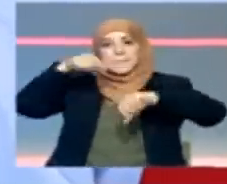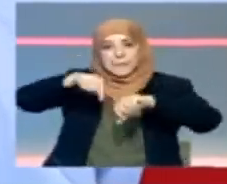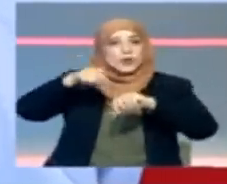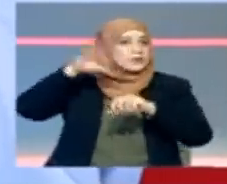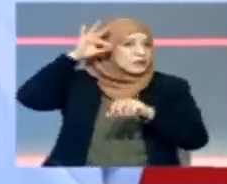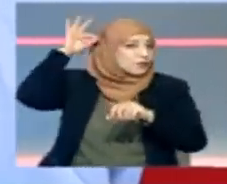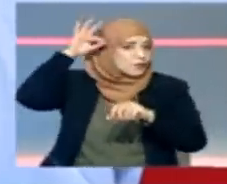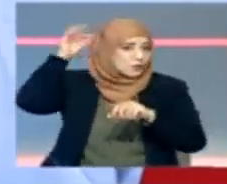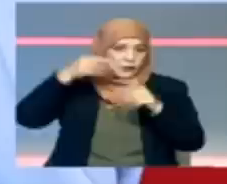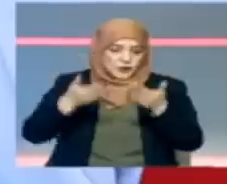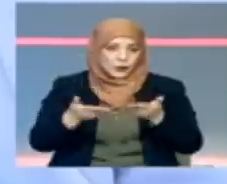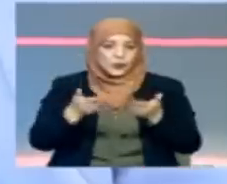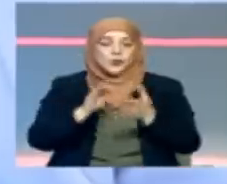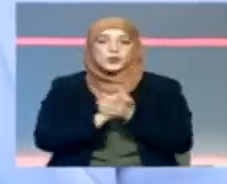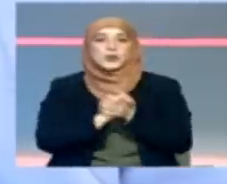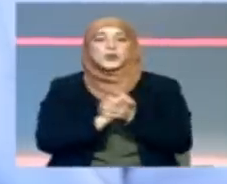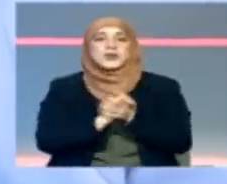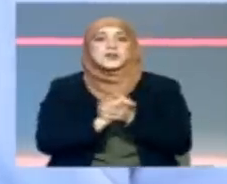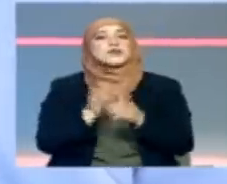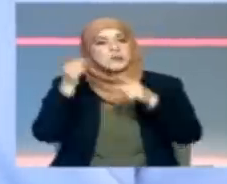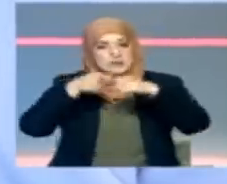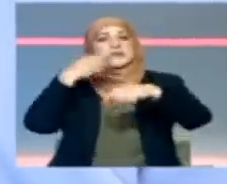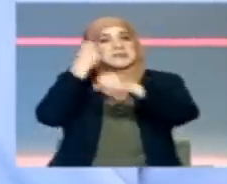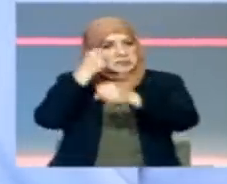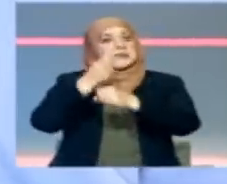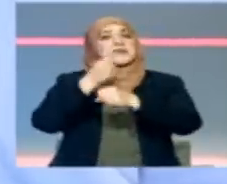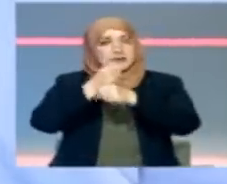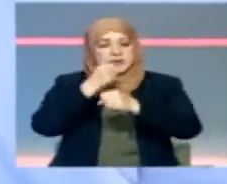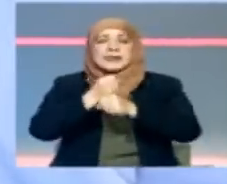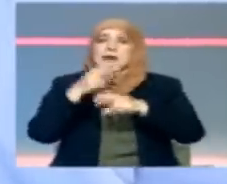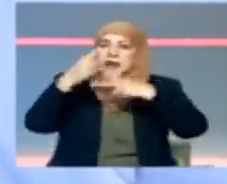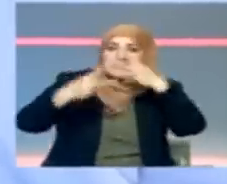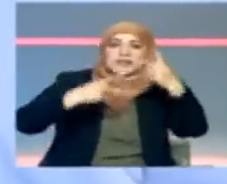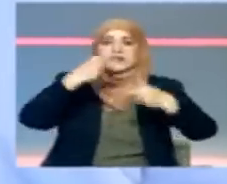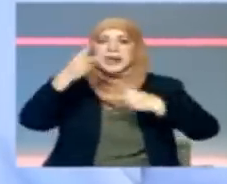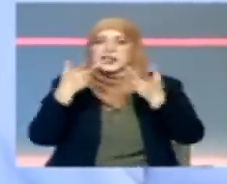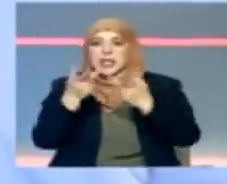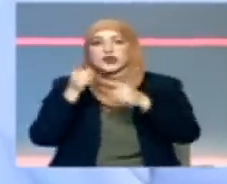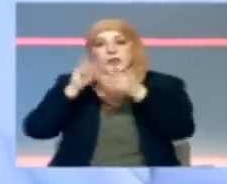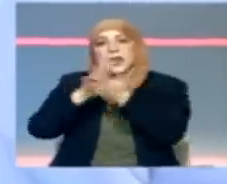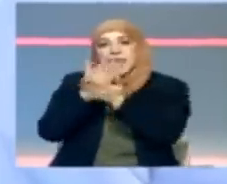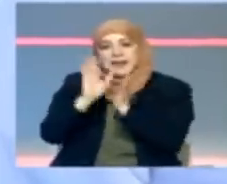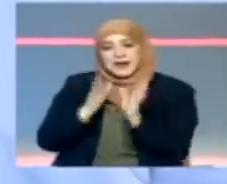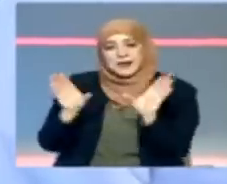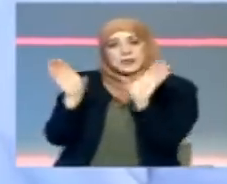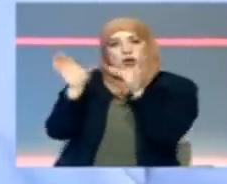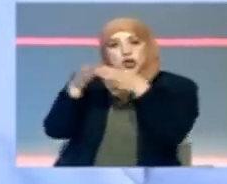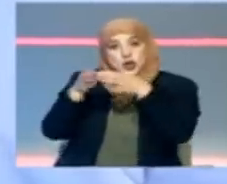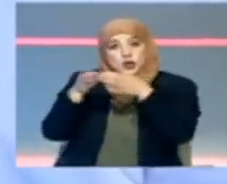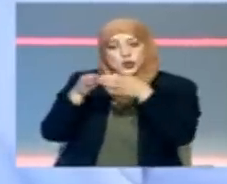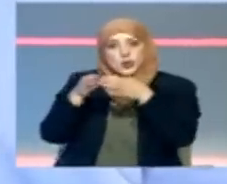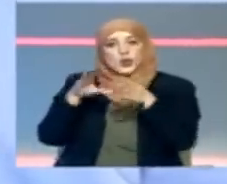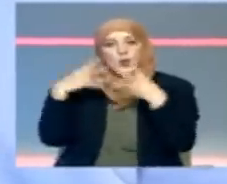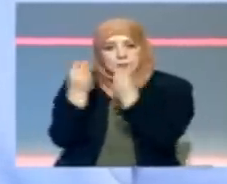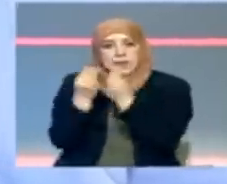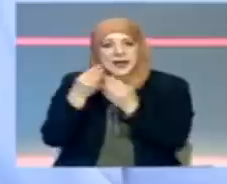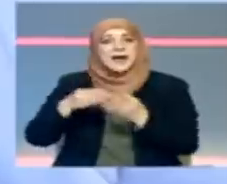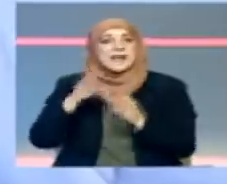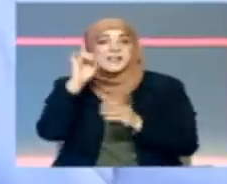بنا، وعملنا ميزو بوان، عملنا بروتوكول بالمتاع اللابوراتوار